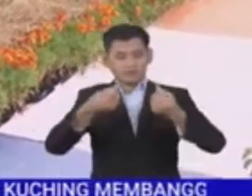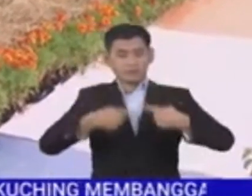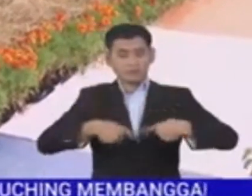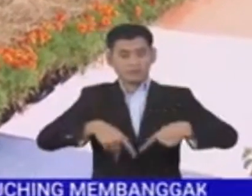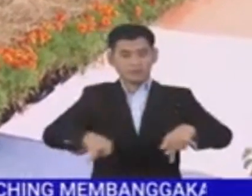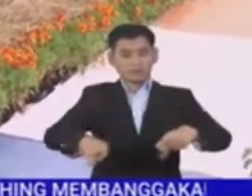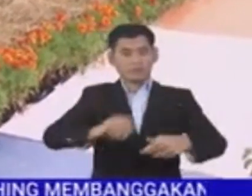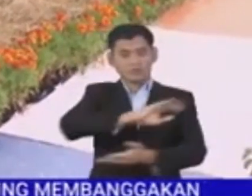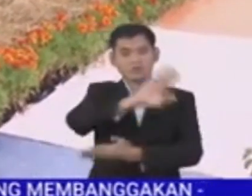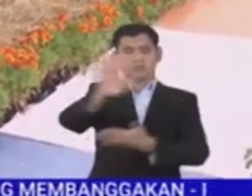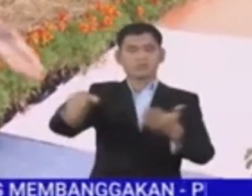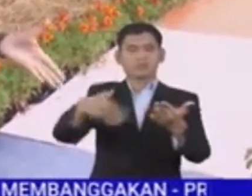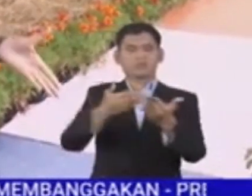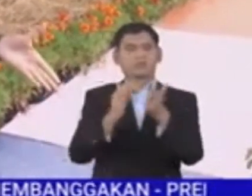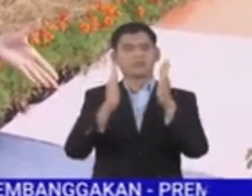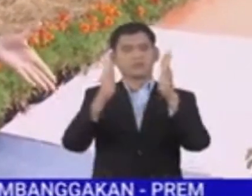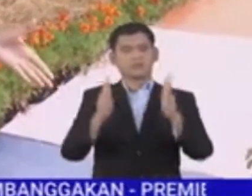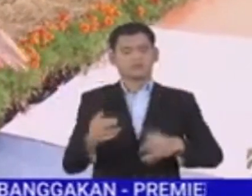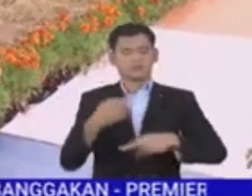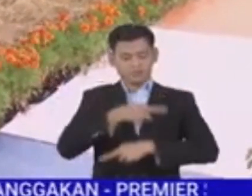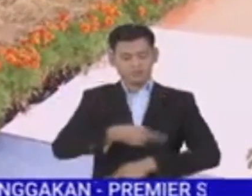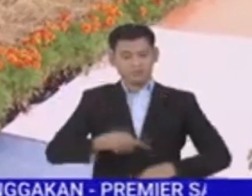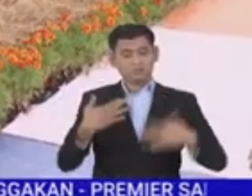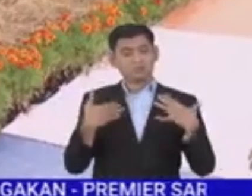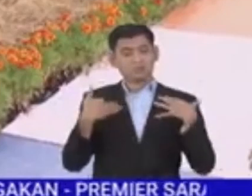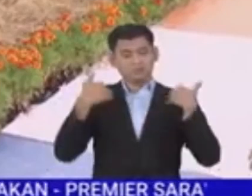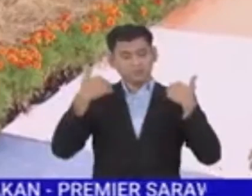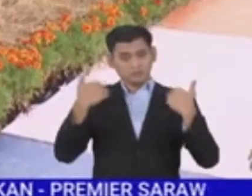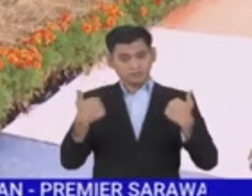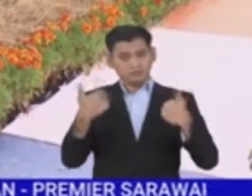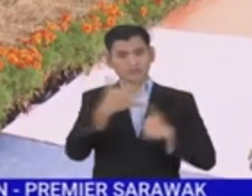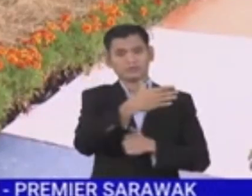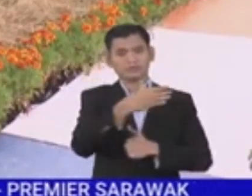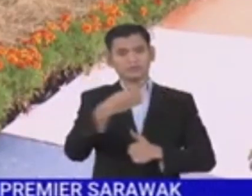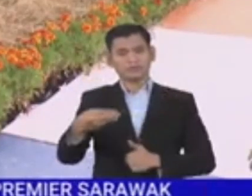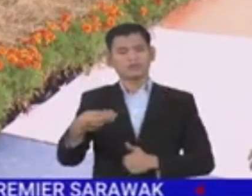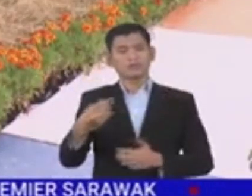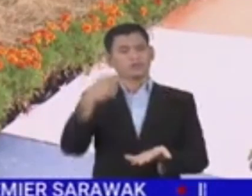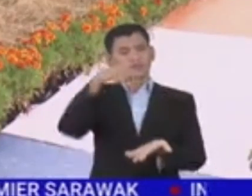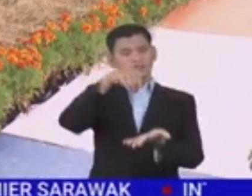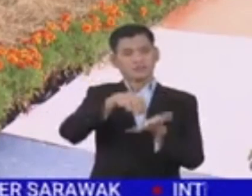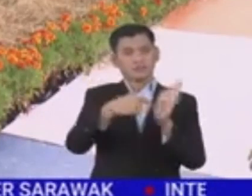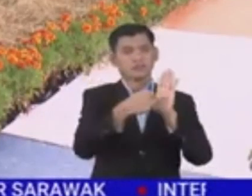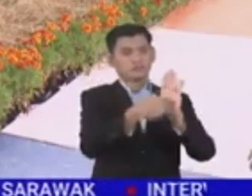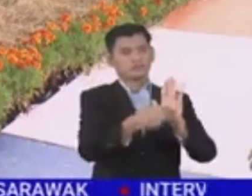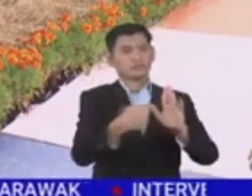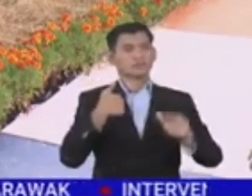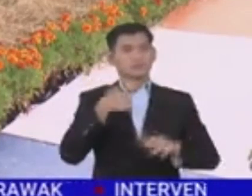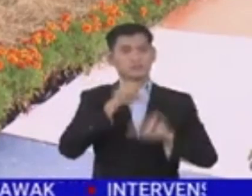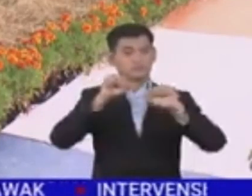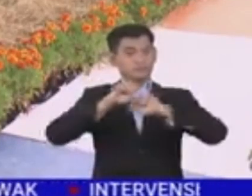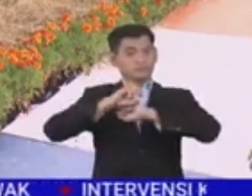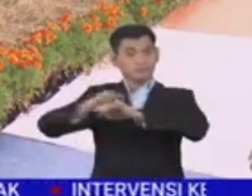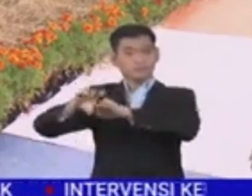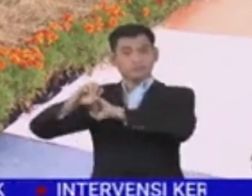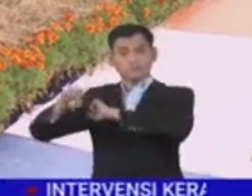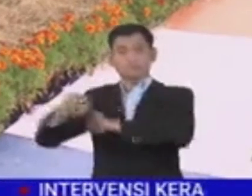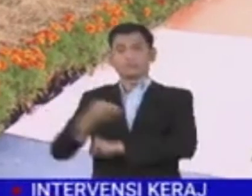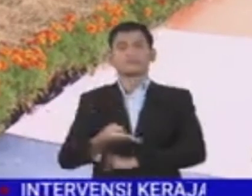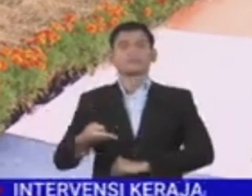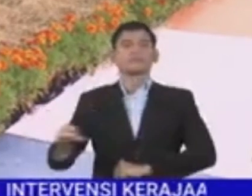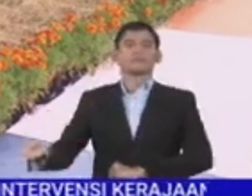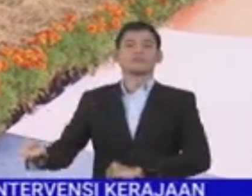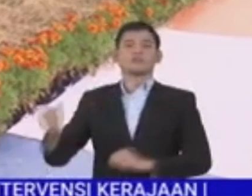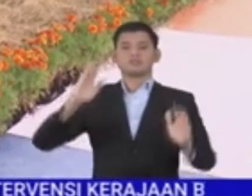peluang kepada pengunjung untuk berada secara sihat seisi keluarga, inilah platformnya untuk mempromosi dan memasarkan produk